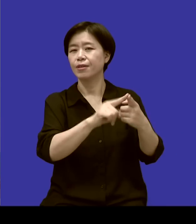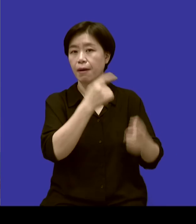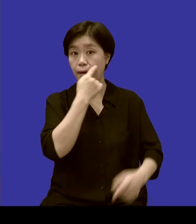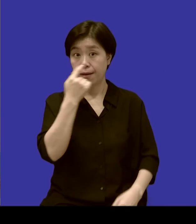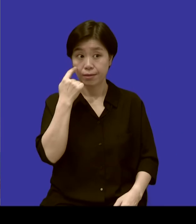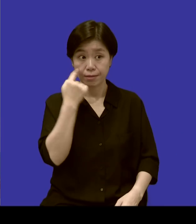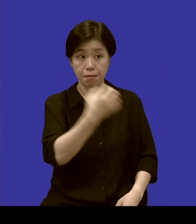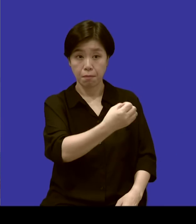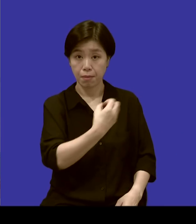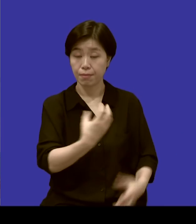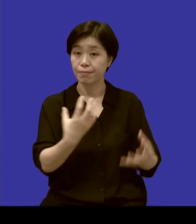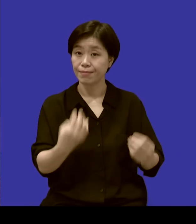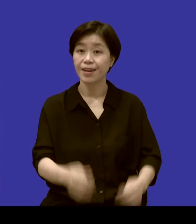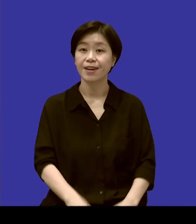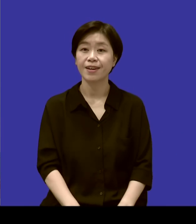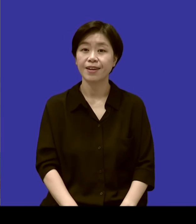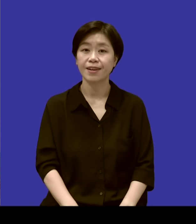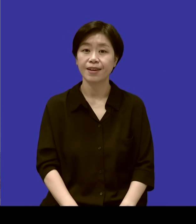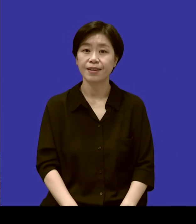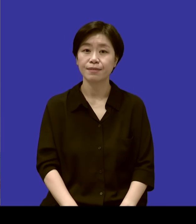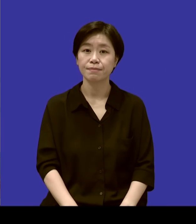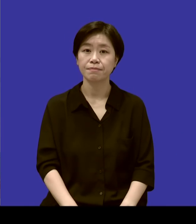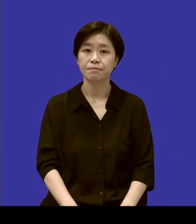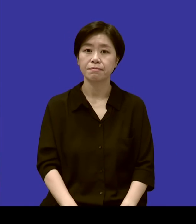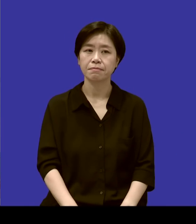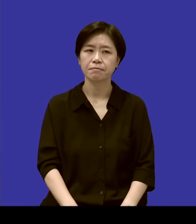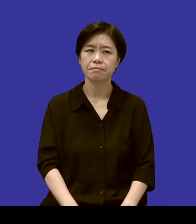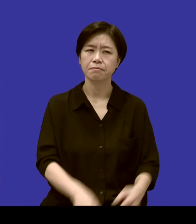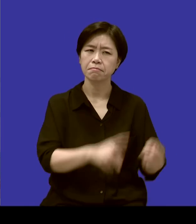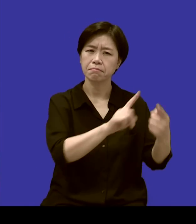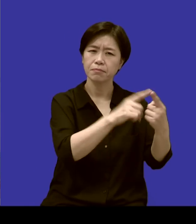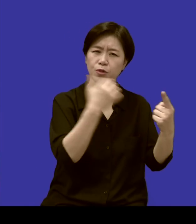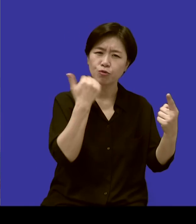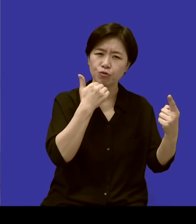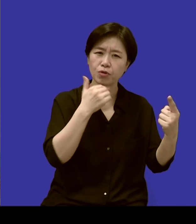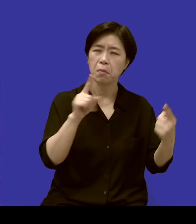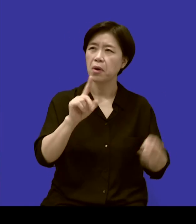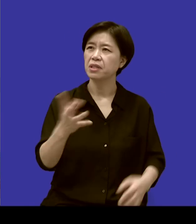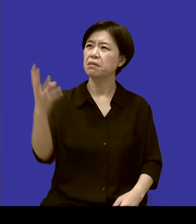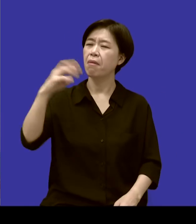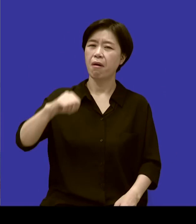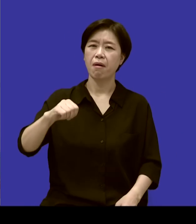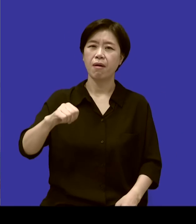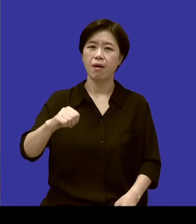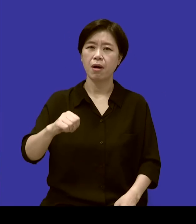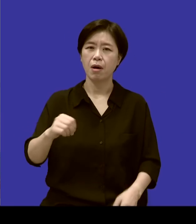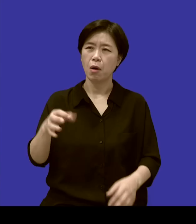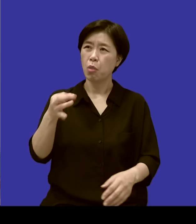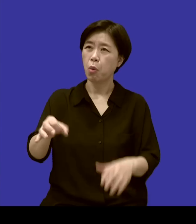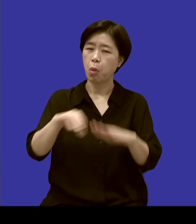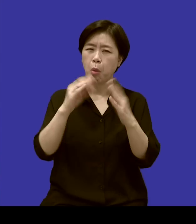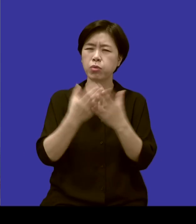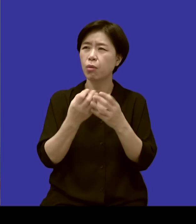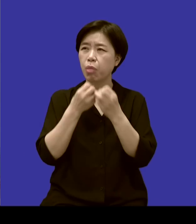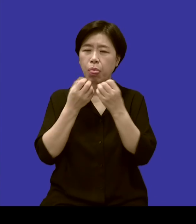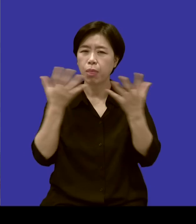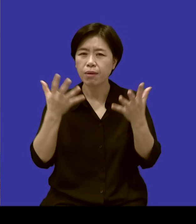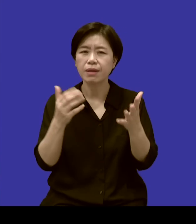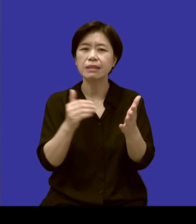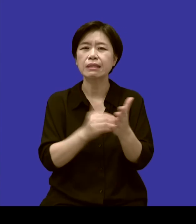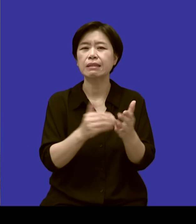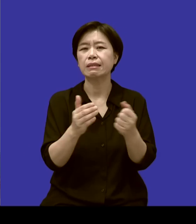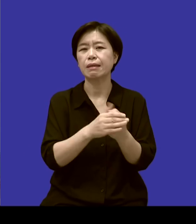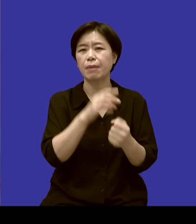자매들이 여러 환난이 있었어요. 어느 분은 너무 몇십억을 재산을 날리셔서 힘들어하시는 분, 예. 또 어떤 분은